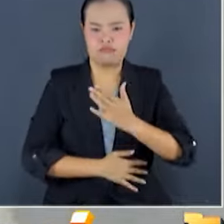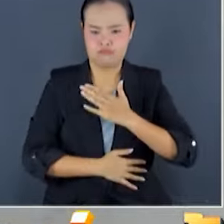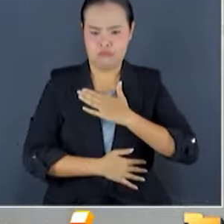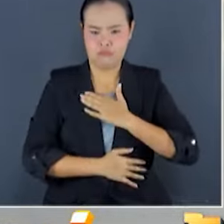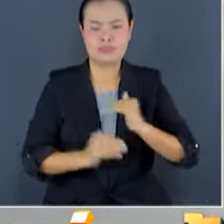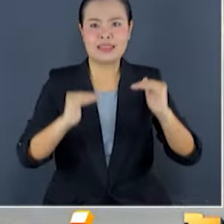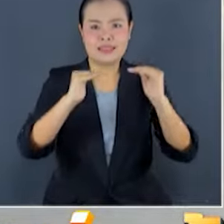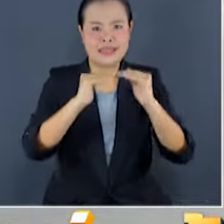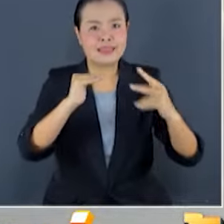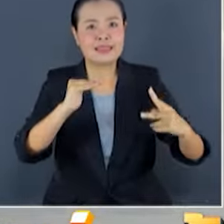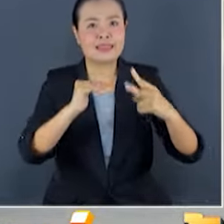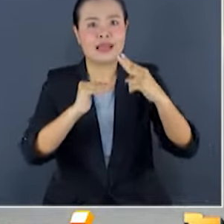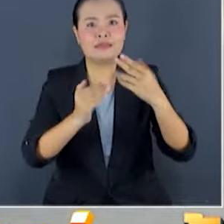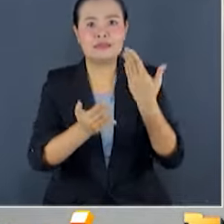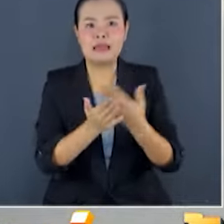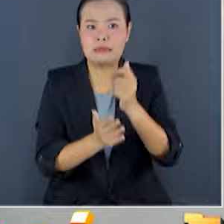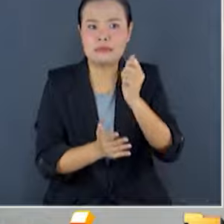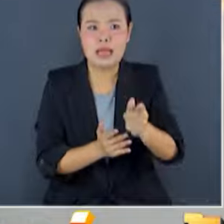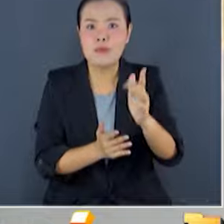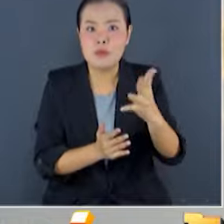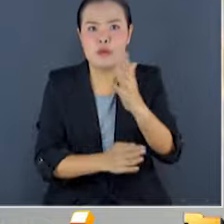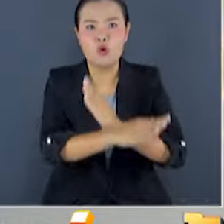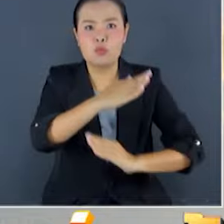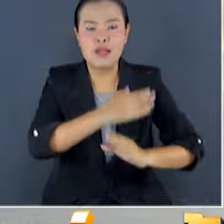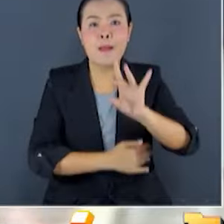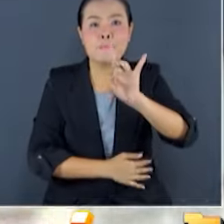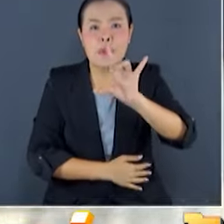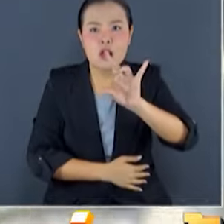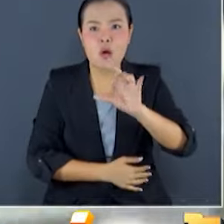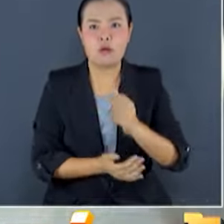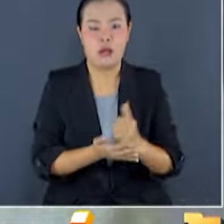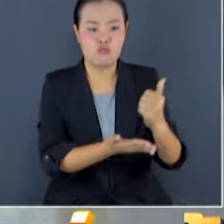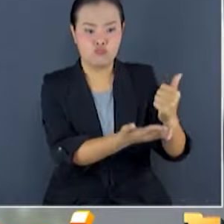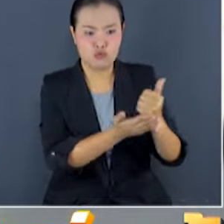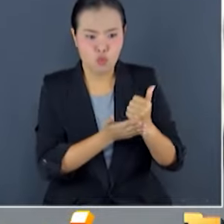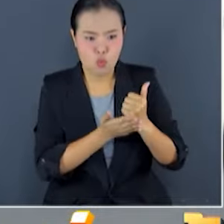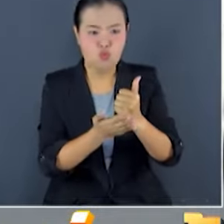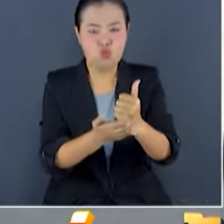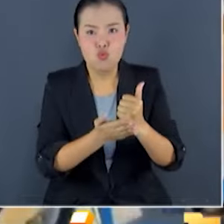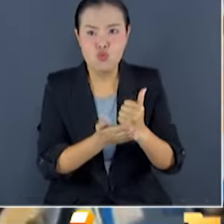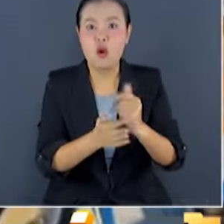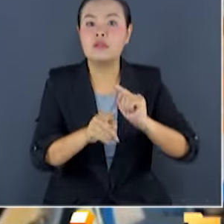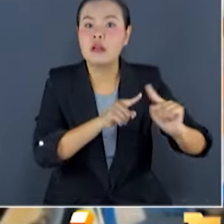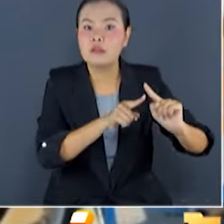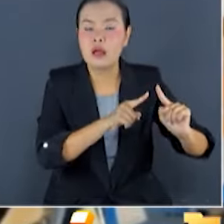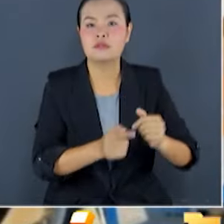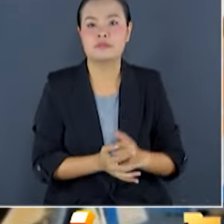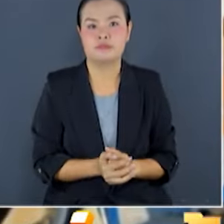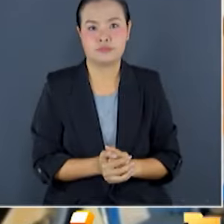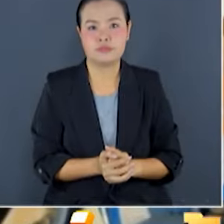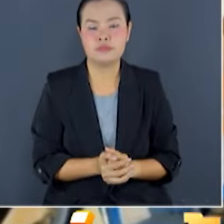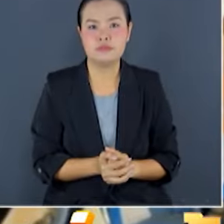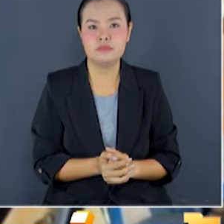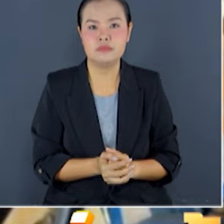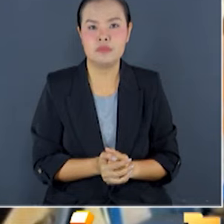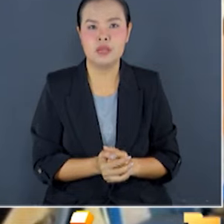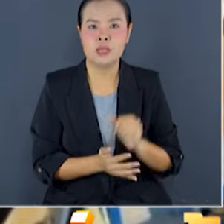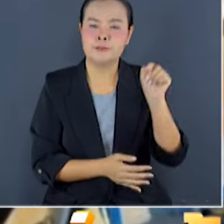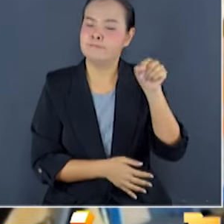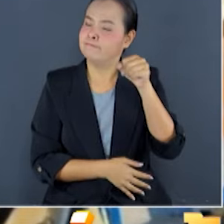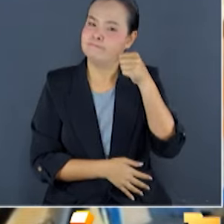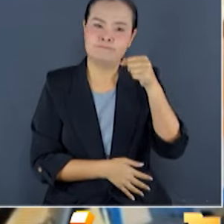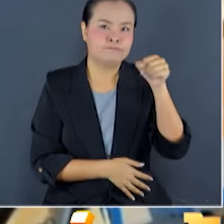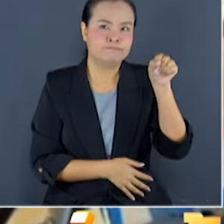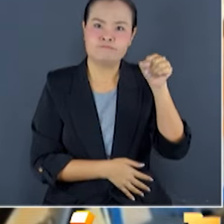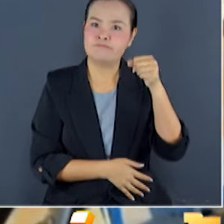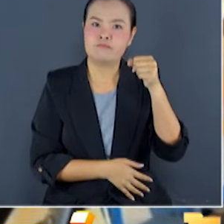ดสิทธิ์รับเบี้ยคนพิการซึ่งหลายหน่วยงานเนี่ยที่เขามาให้ความช่วยเหลือตอนนี้คุณผู้ชมฮะด้วยความเคารพเข้าถึงขั้นสายหน้าแล้วอะเข้